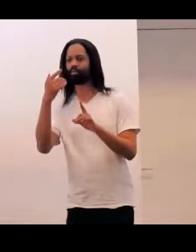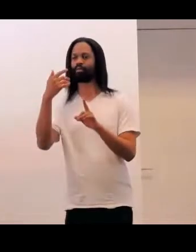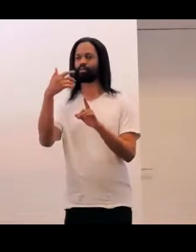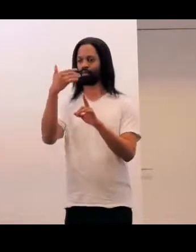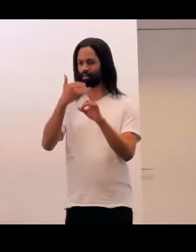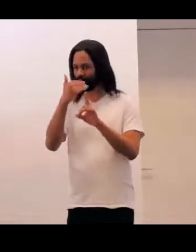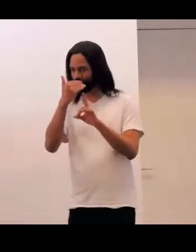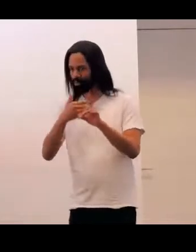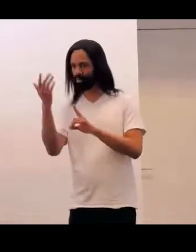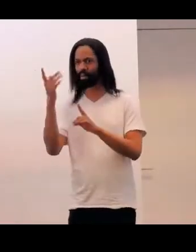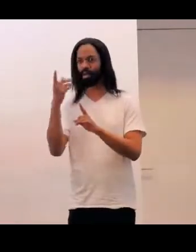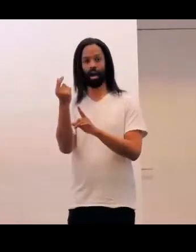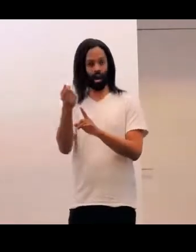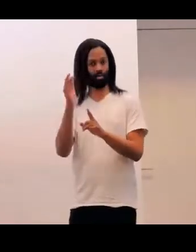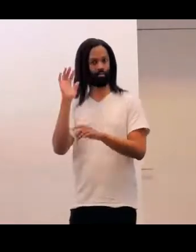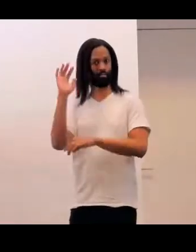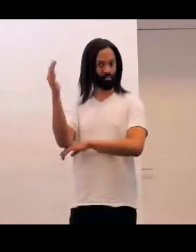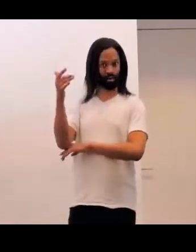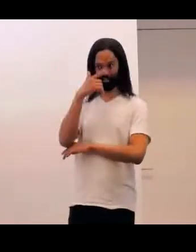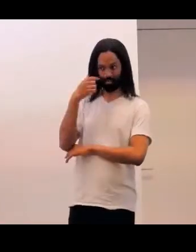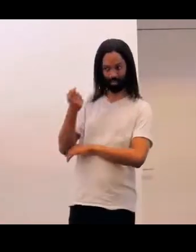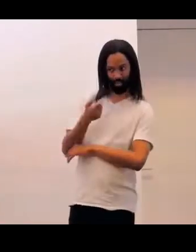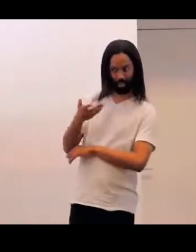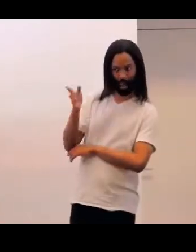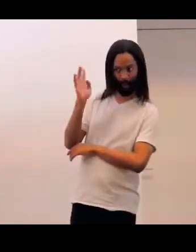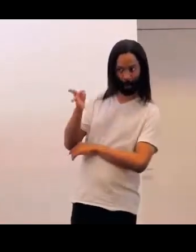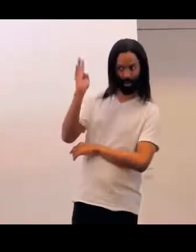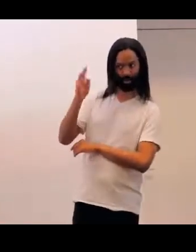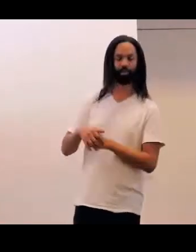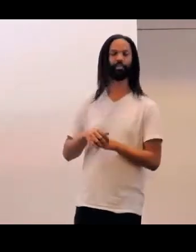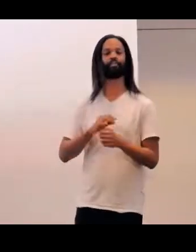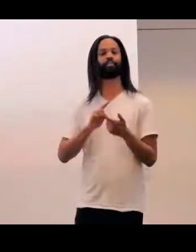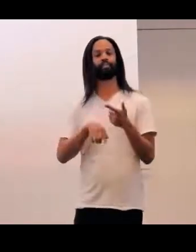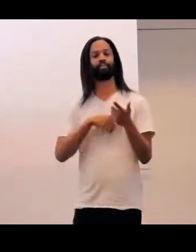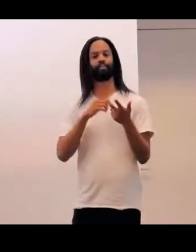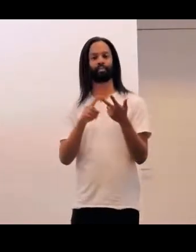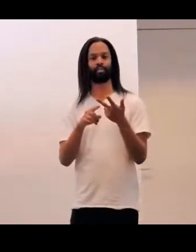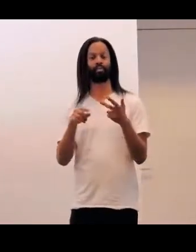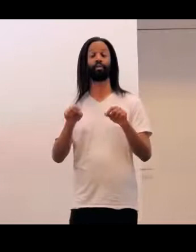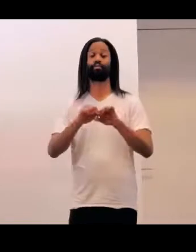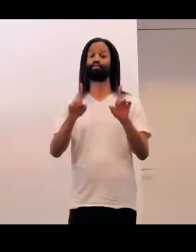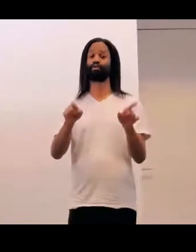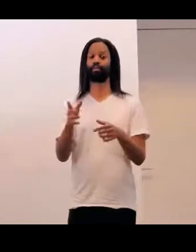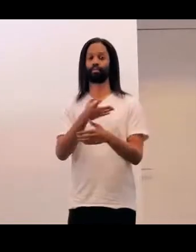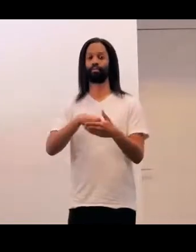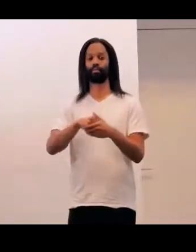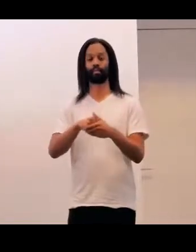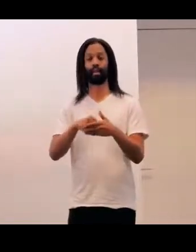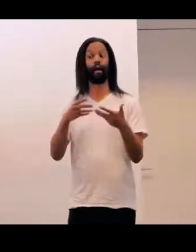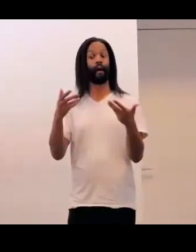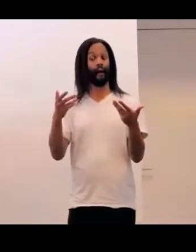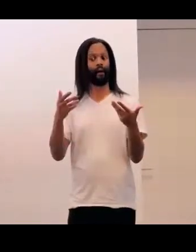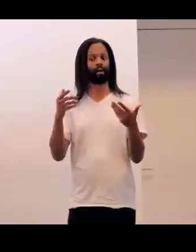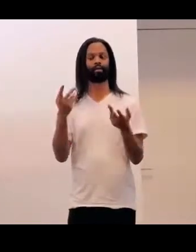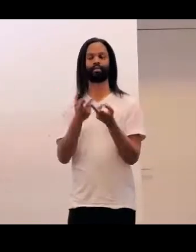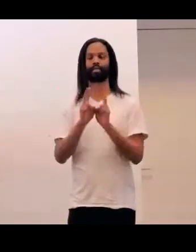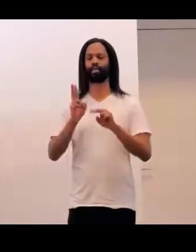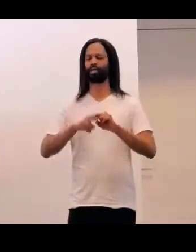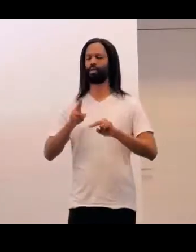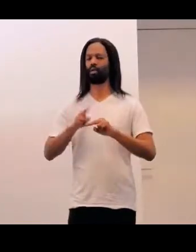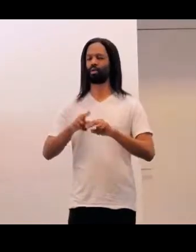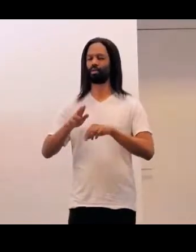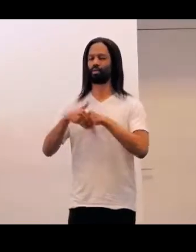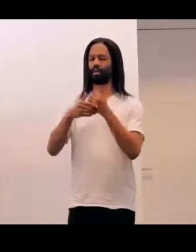ville. À travers son budget participatif, la ville de Nancy mène des actions comme par exemple la création